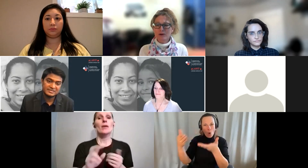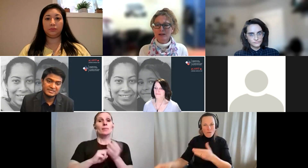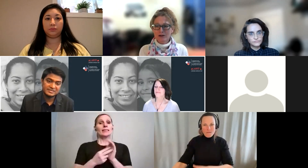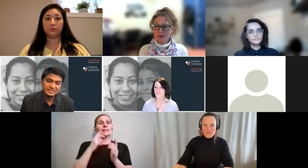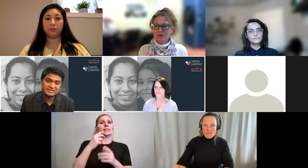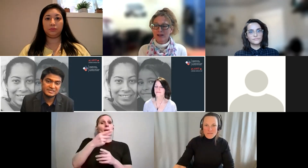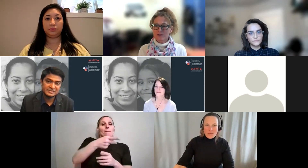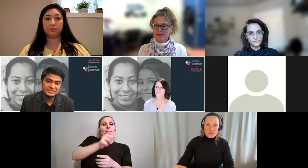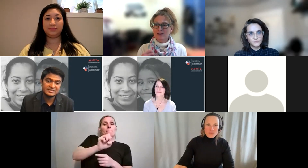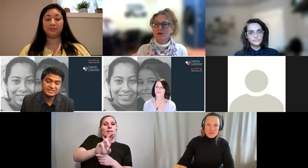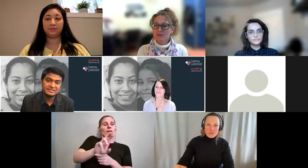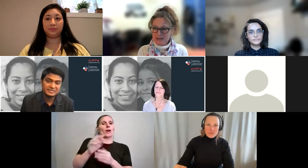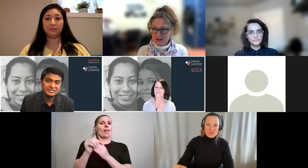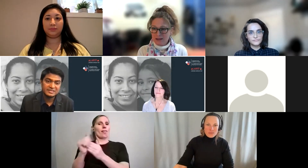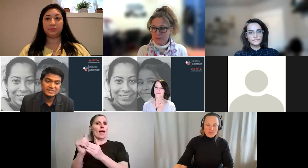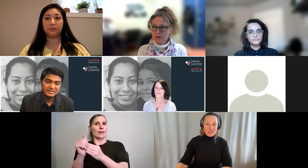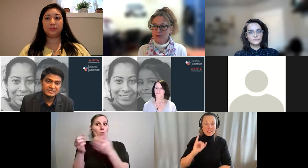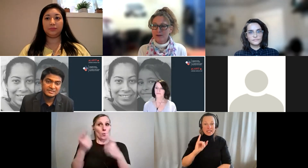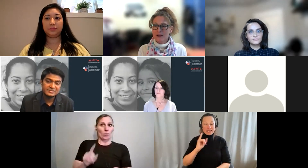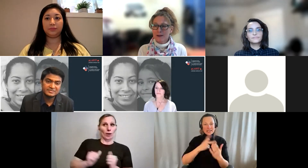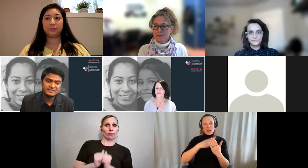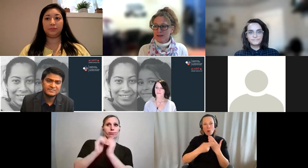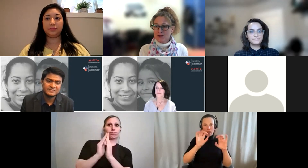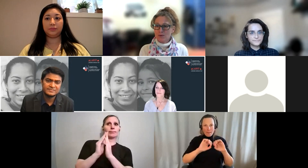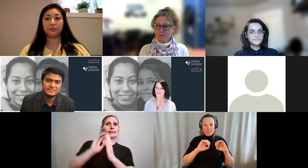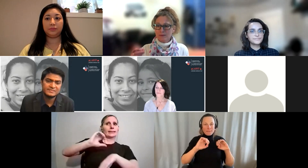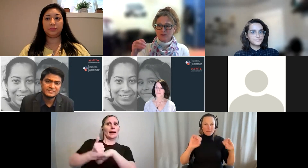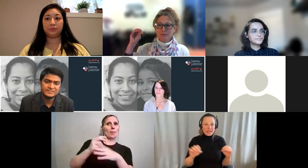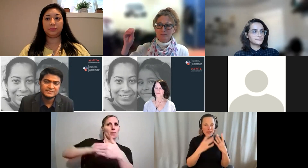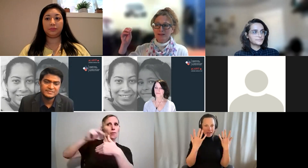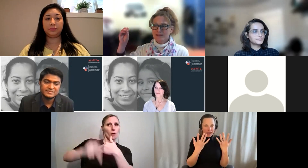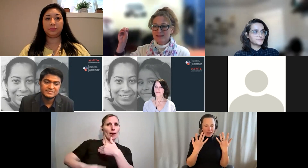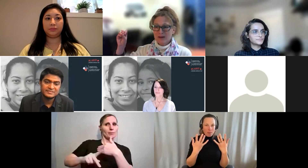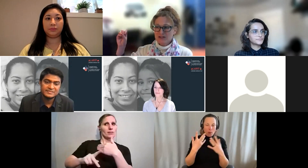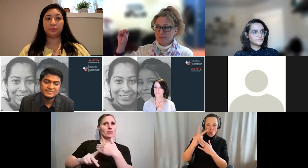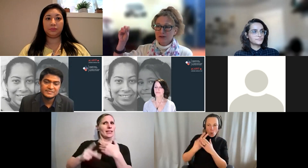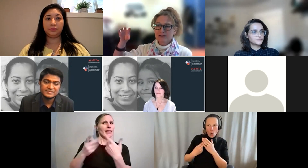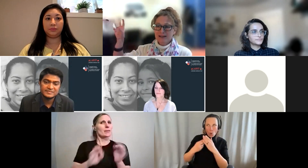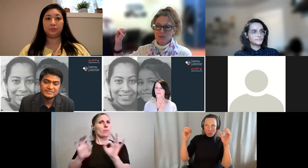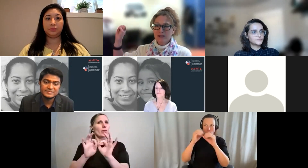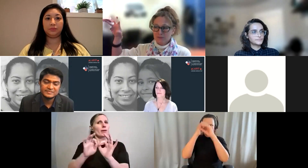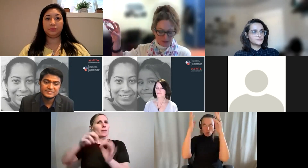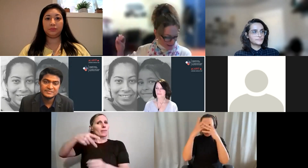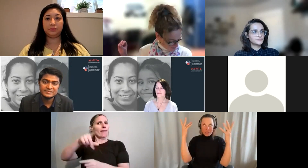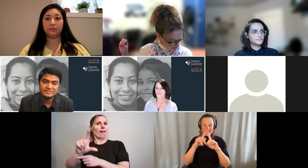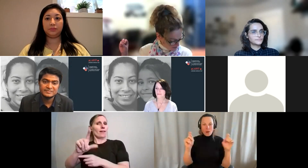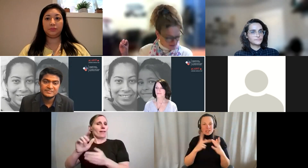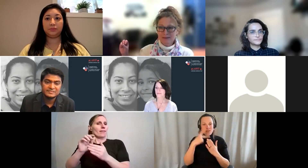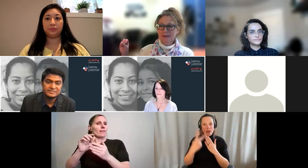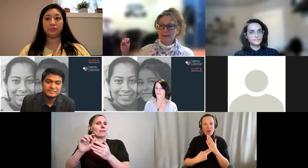par les homologues, lorsqu'on crée nos programmes, on conçoit ces programmes. Donc, imaginons que peer-led